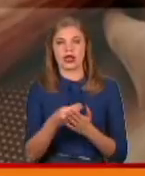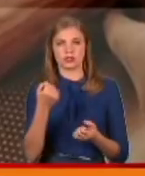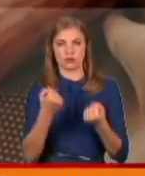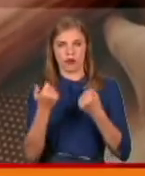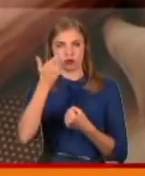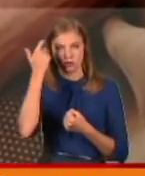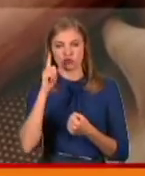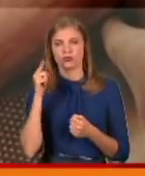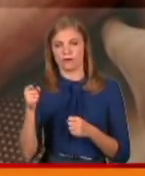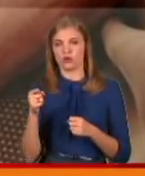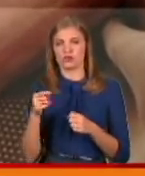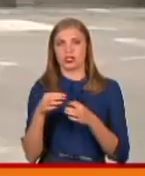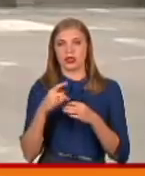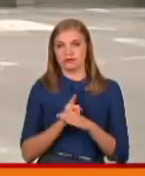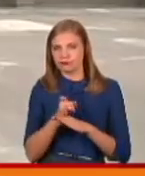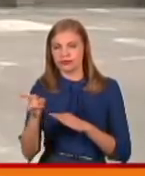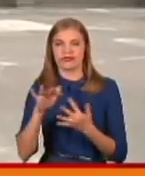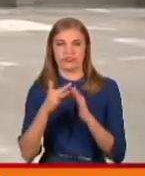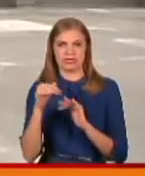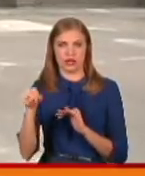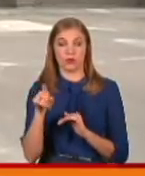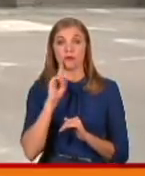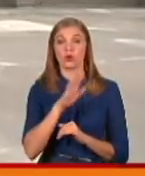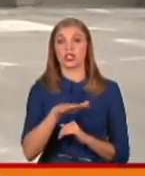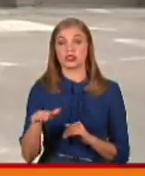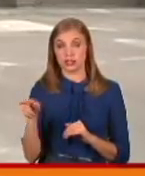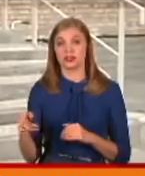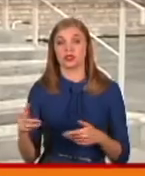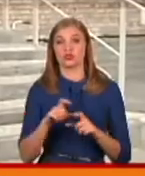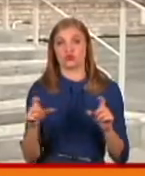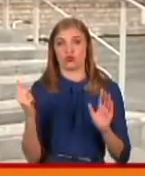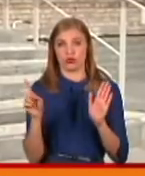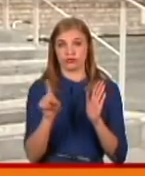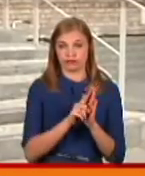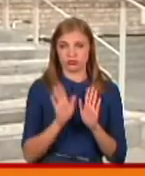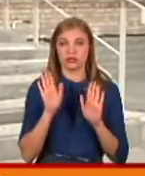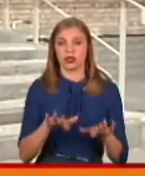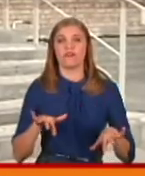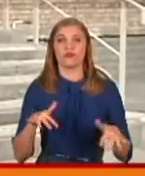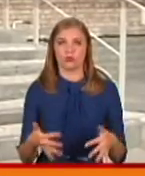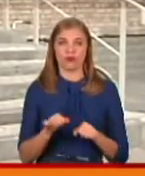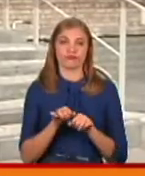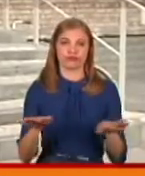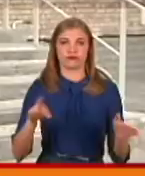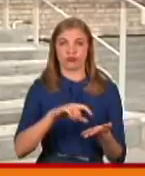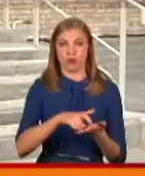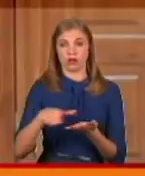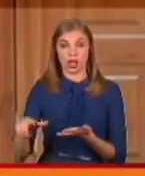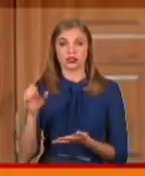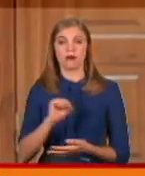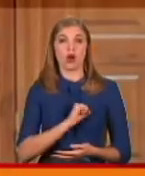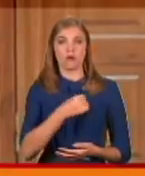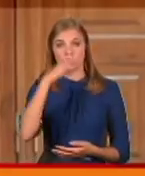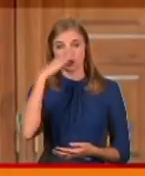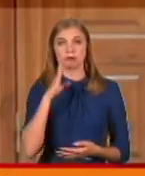автогосподарства, щоб вони заїжджали в село Лісне. Тим часом діти із села Лісне дістаються школи і втомлені розходяться по класах. А